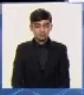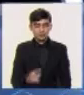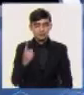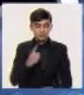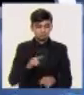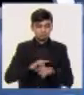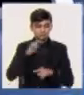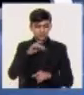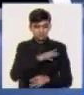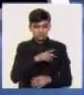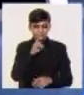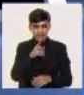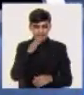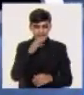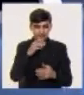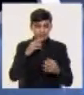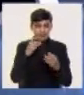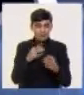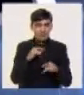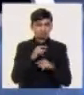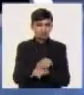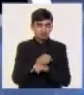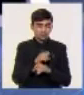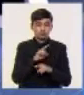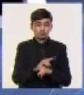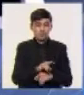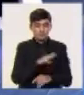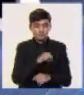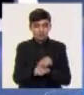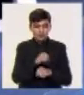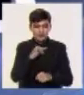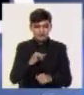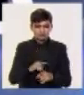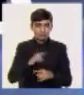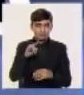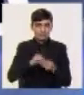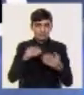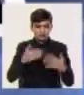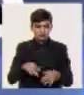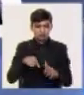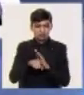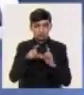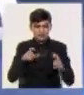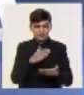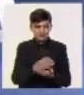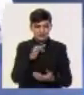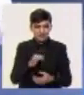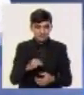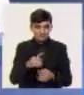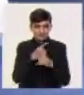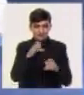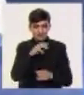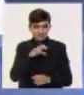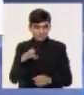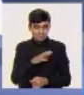Первый полет после почти двух лет простоя. Лайнер Boeing 737 Max вновь поднялся в воздух с пассажирами на борту. Регулярное сообщение